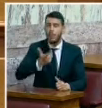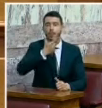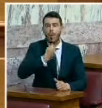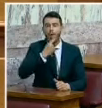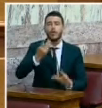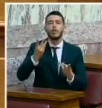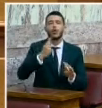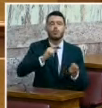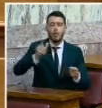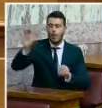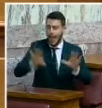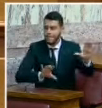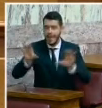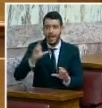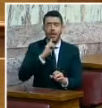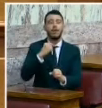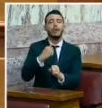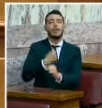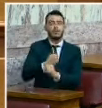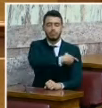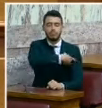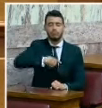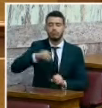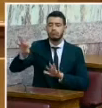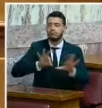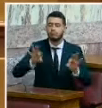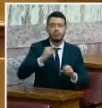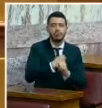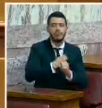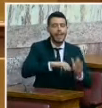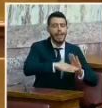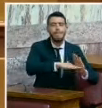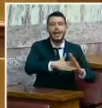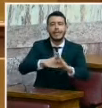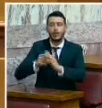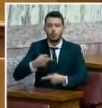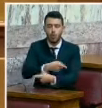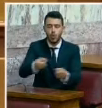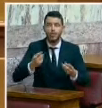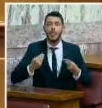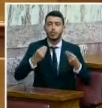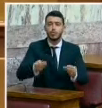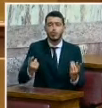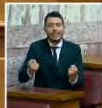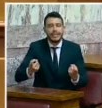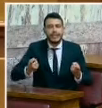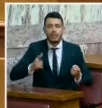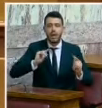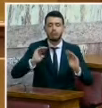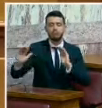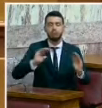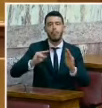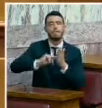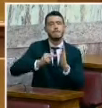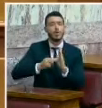οι εργοδότες θα φροντίζουν τους εργαζόμενούς τους, θα τους δίνουν κίνητρα, θα προσέχουν το περιβάλλον και θα επιδεικνύουν